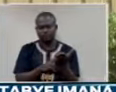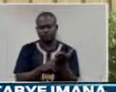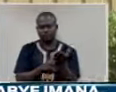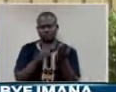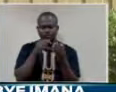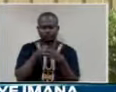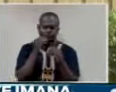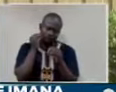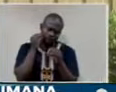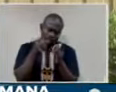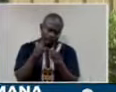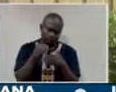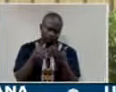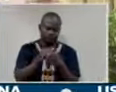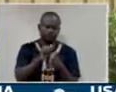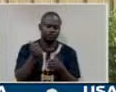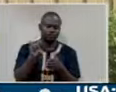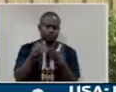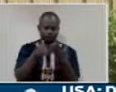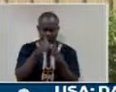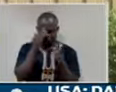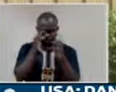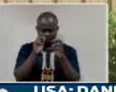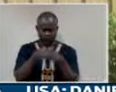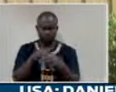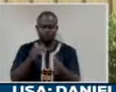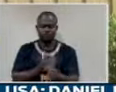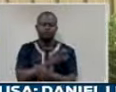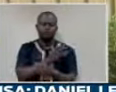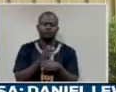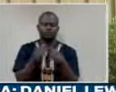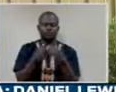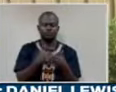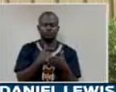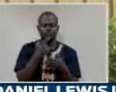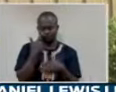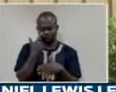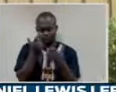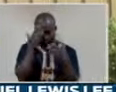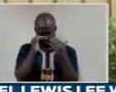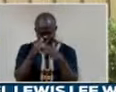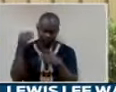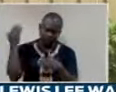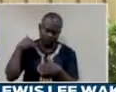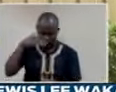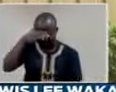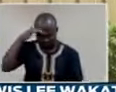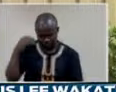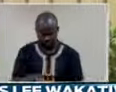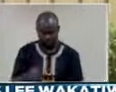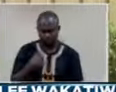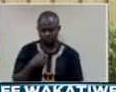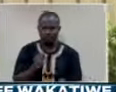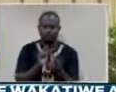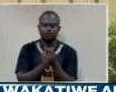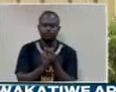na n'amateleviziyo arabukina nahandi kugira ngo nababahanze byibuza bagira ikintu bashobora kuba babona kuko cyera byari bigoye ariko none bafite naho bahurira ubu ngo